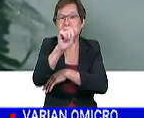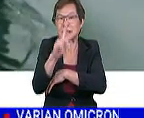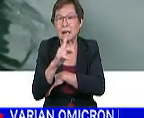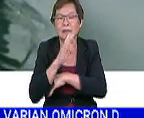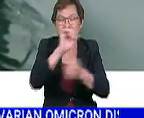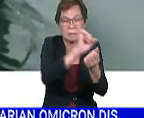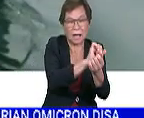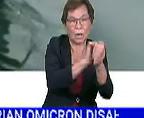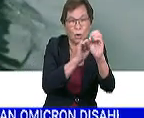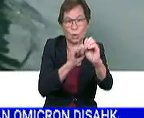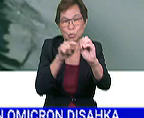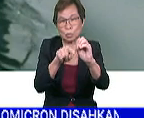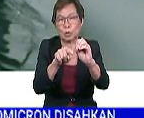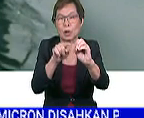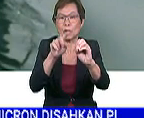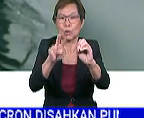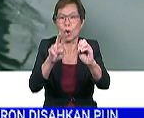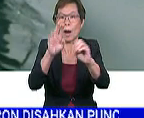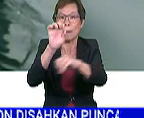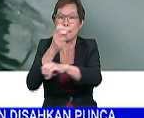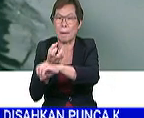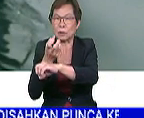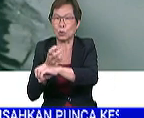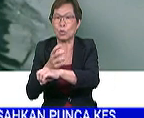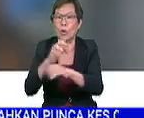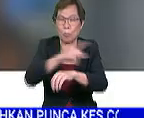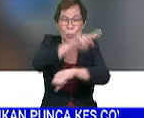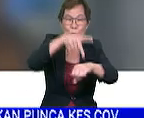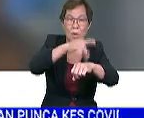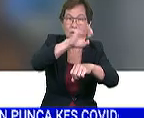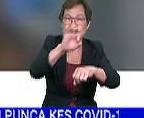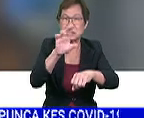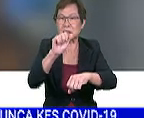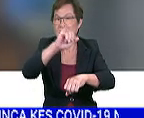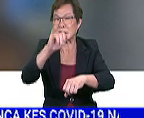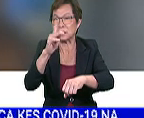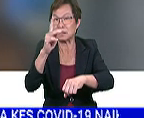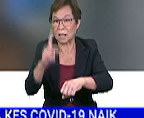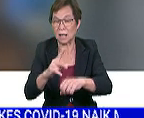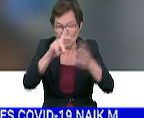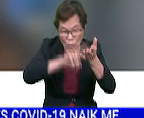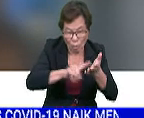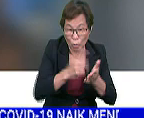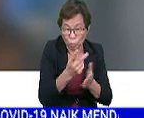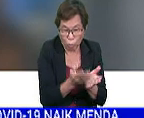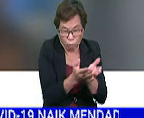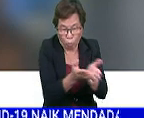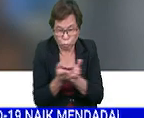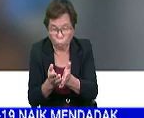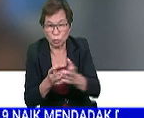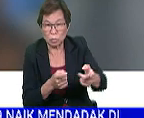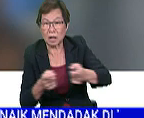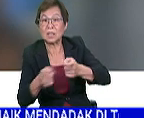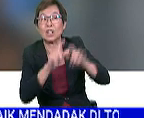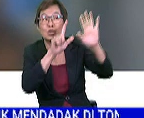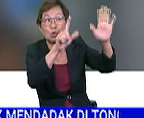di udukan 0.2 batu natika Tenggara Pulau jerejak hasil pemeriksaan mendapati kedua-dua bot dikendalikan tujuh